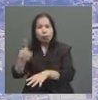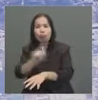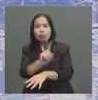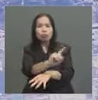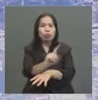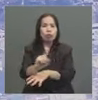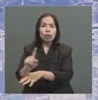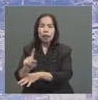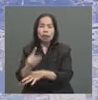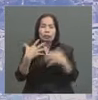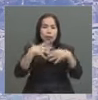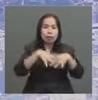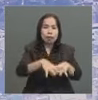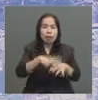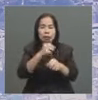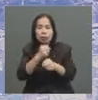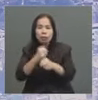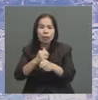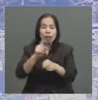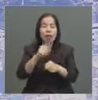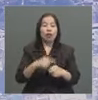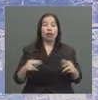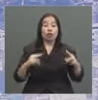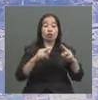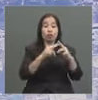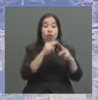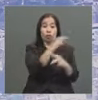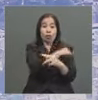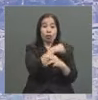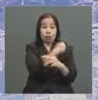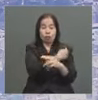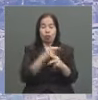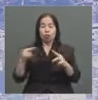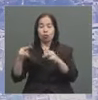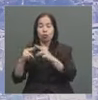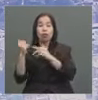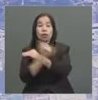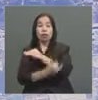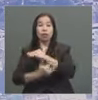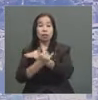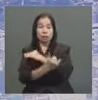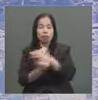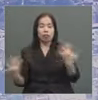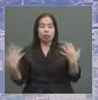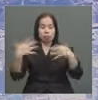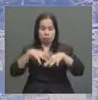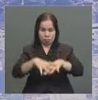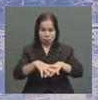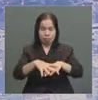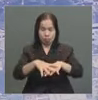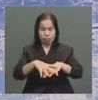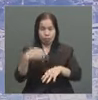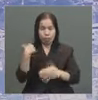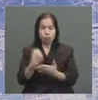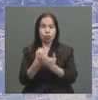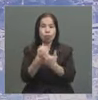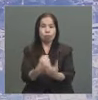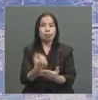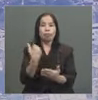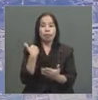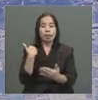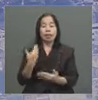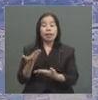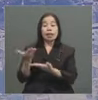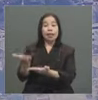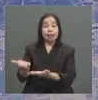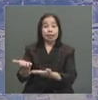างส่วนของทางกระทรวงสาธารณสุขและก็ทางกระทรวงการต่างประเทศผมขออนุญาตนำเรียนให้ท่านอธิบดีกรมสารนิเทศ